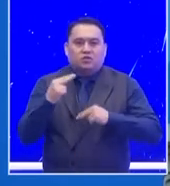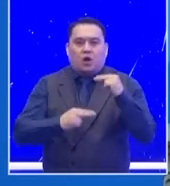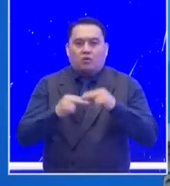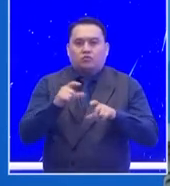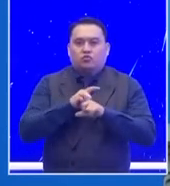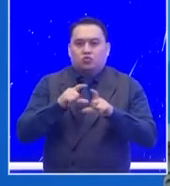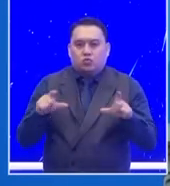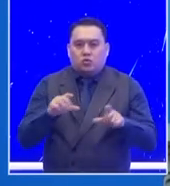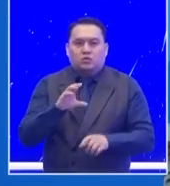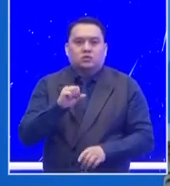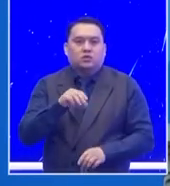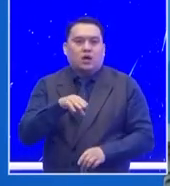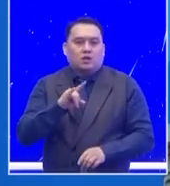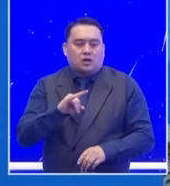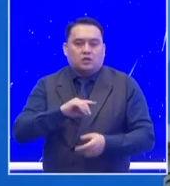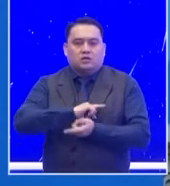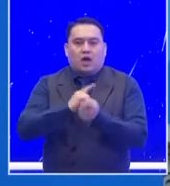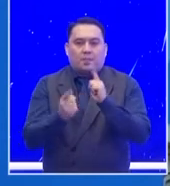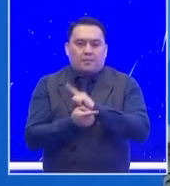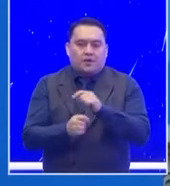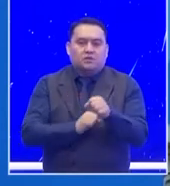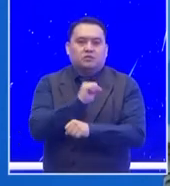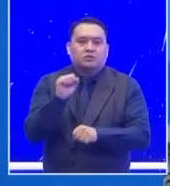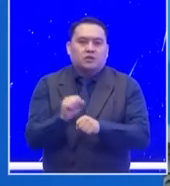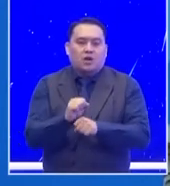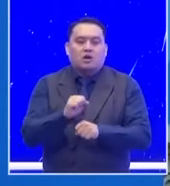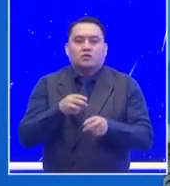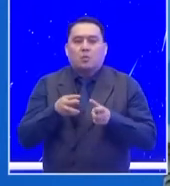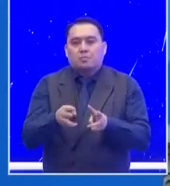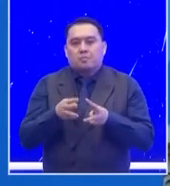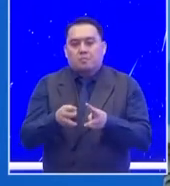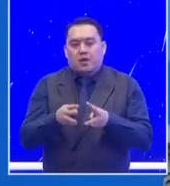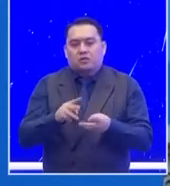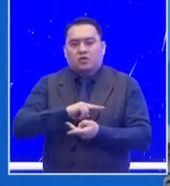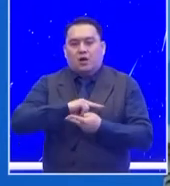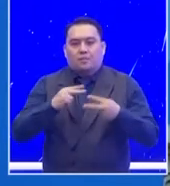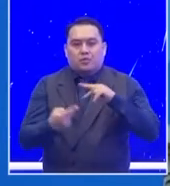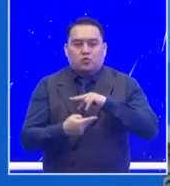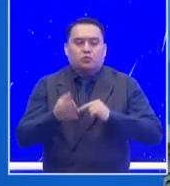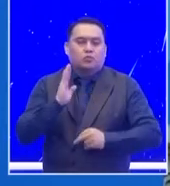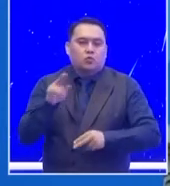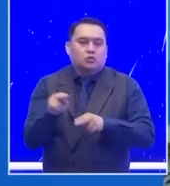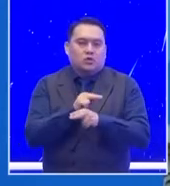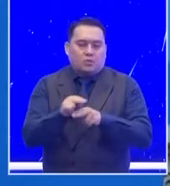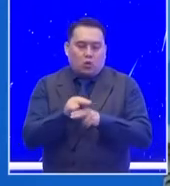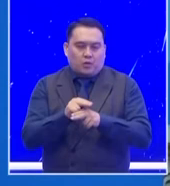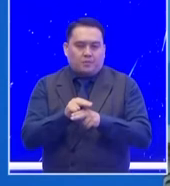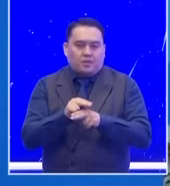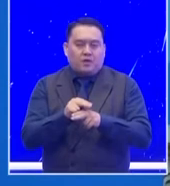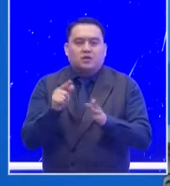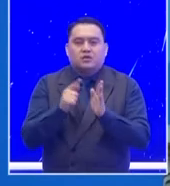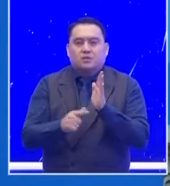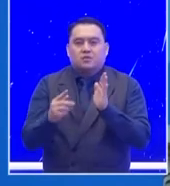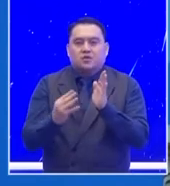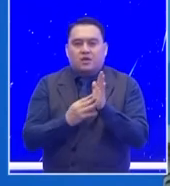школы села Саты. На замену котельных в школах Аксау, Ахтасты, Каркара предусмотрено 7 миллионов 350 тысяч тенге, а также